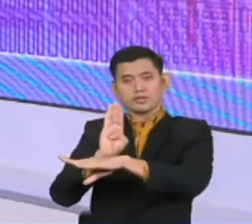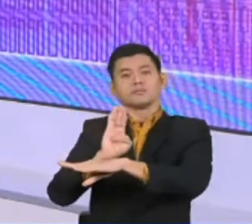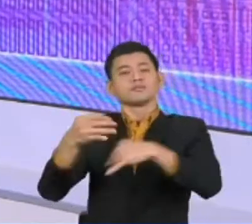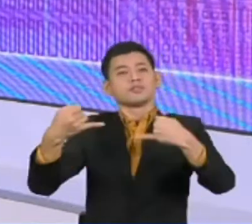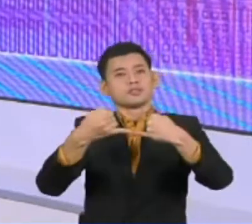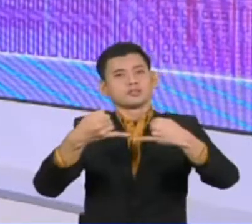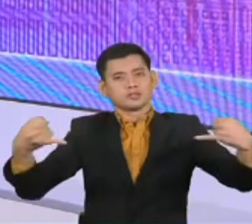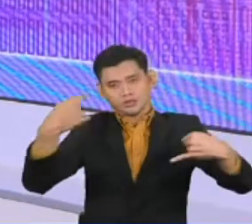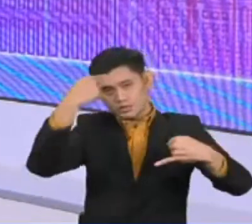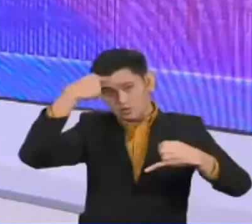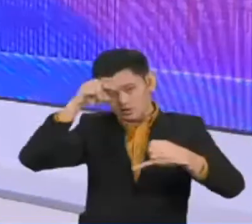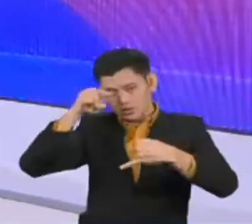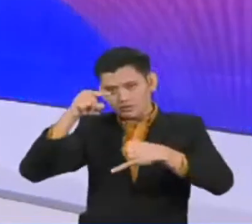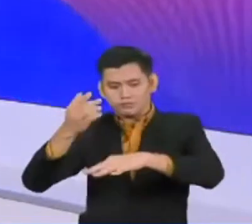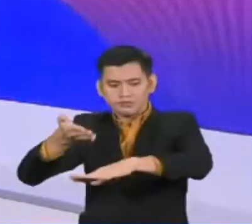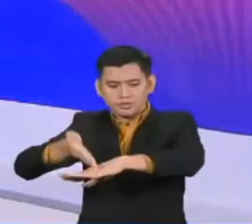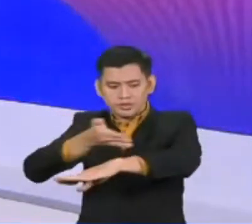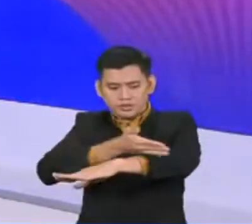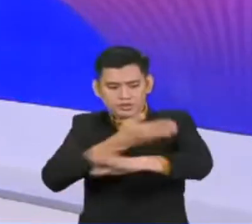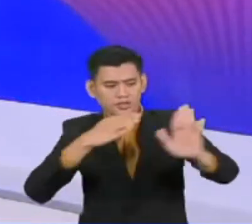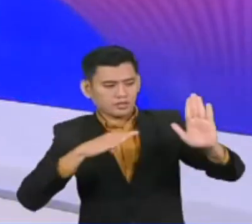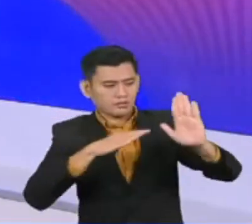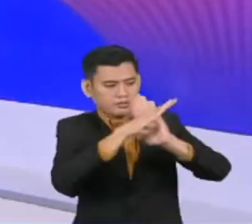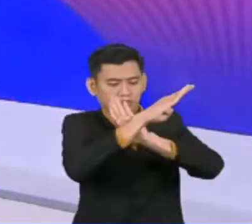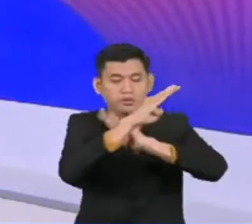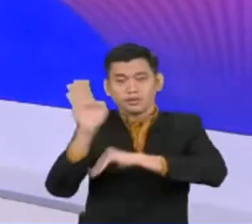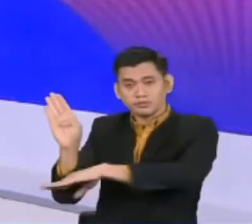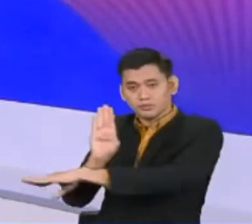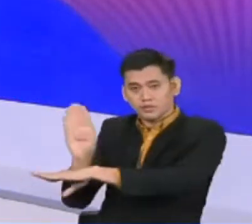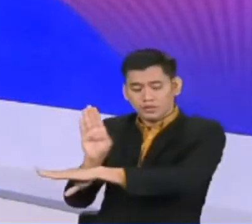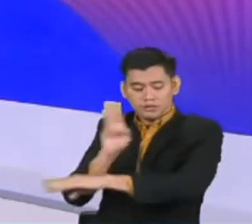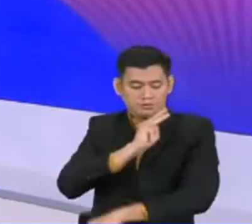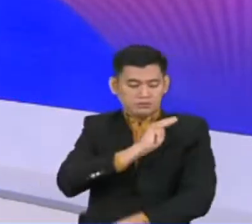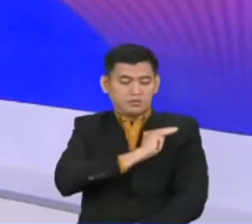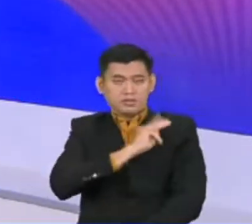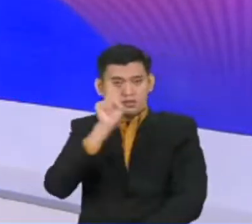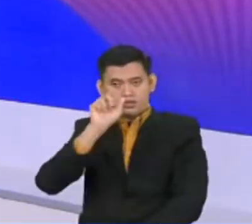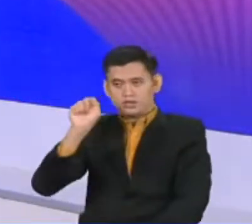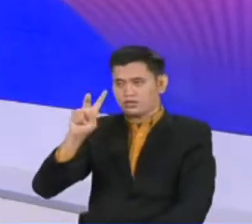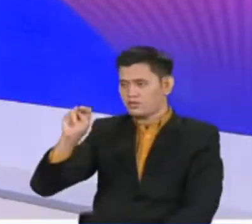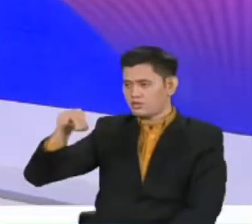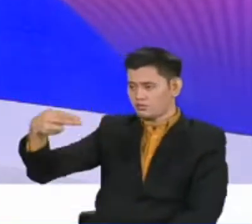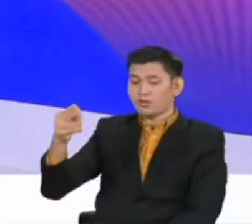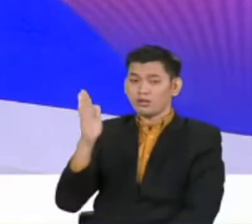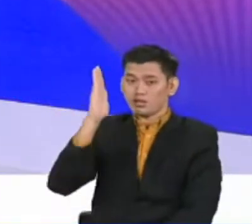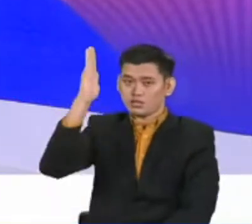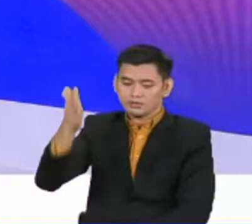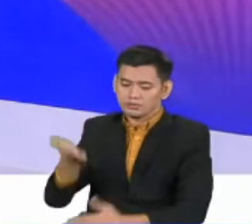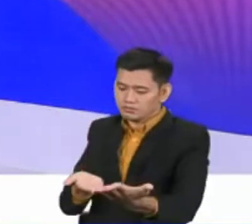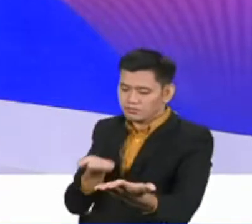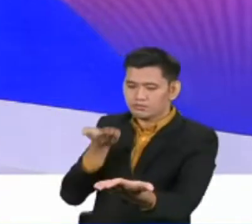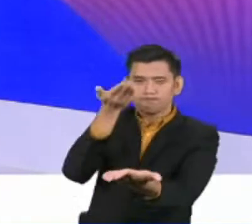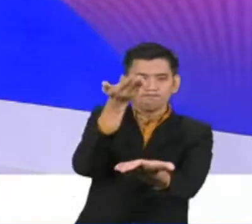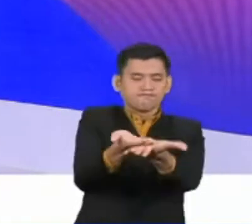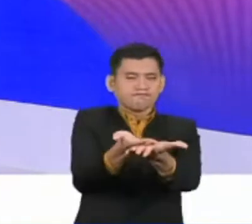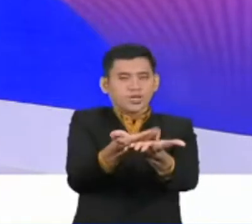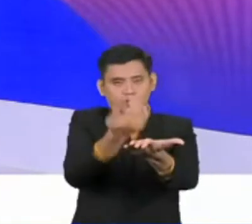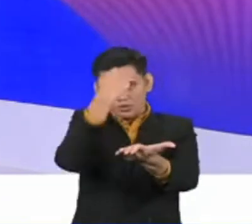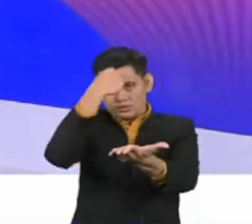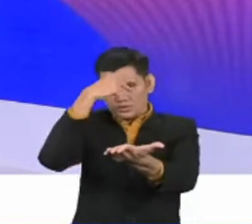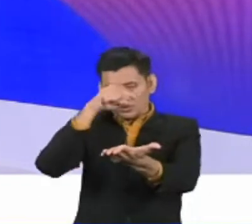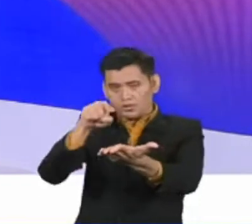meningkatkan kapasiti perniagaan mereka. Menterinya Tan Sri Noor Omar berkata pihaknya akan mencadangkan perkara itu